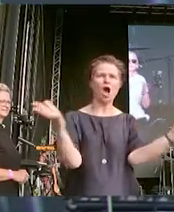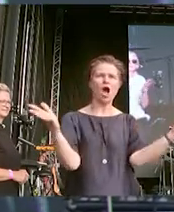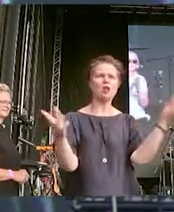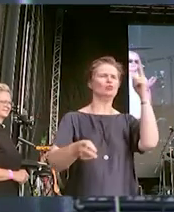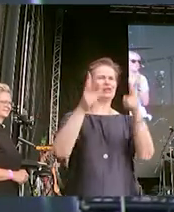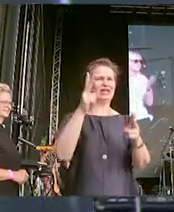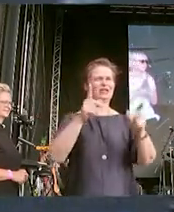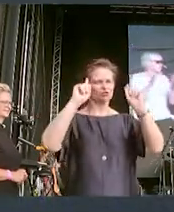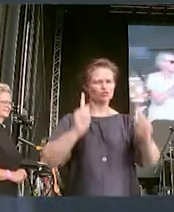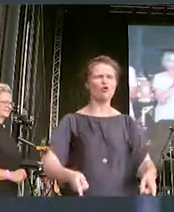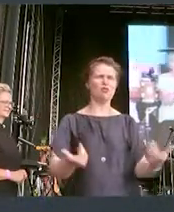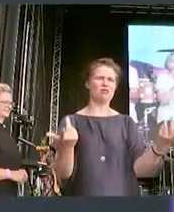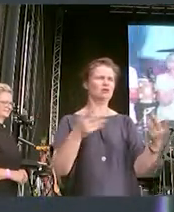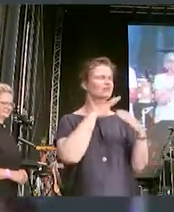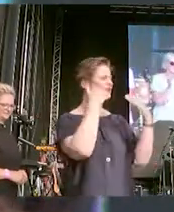Vielen Dank.